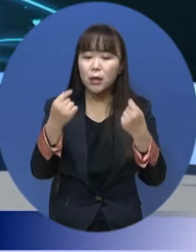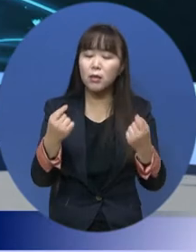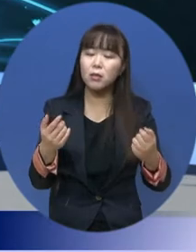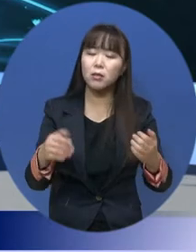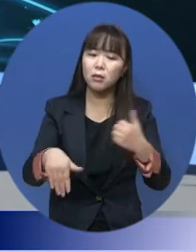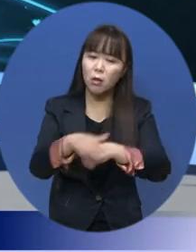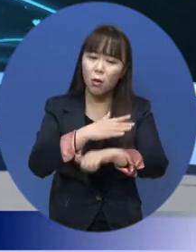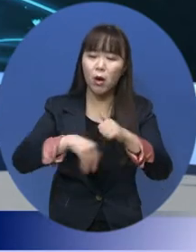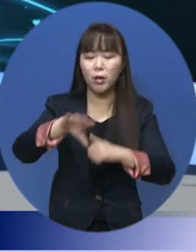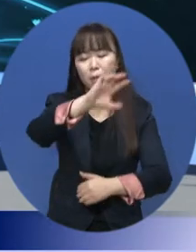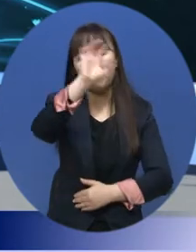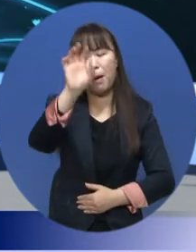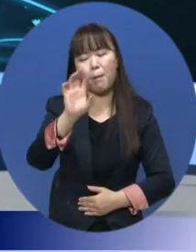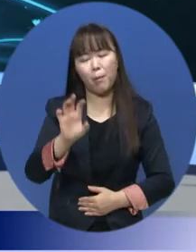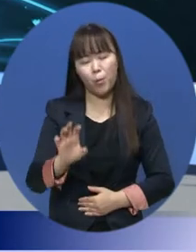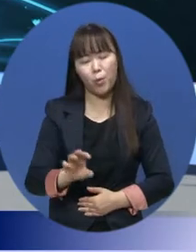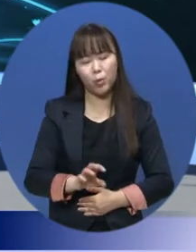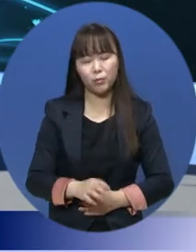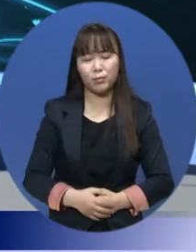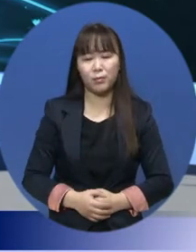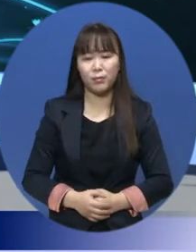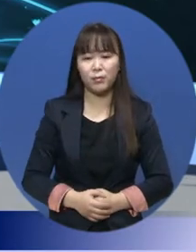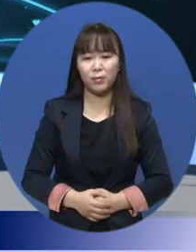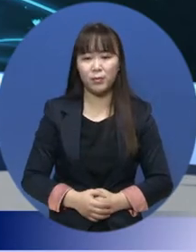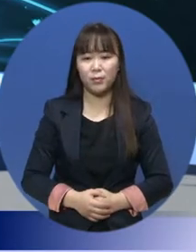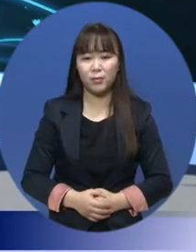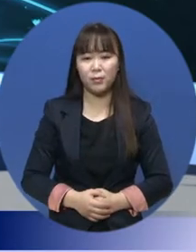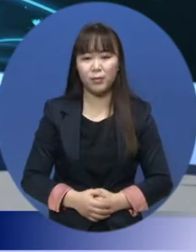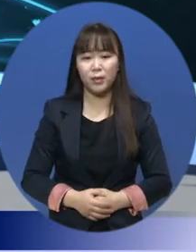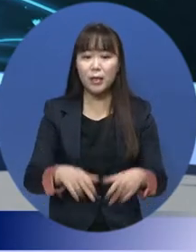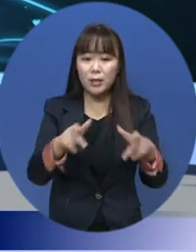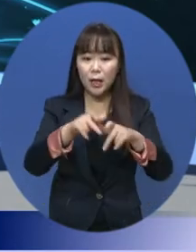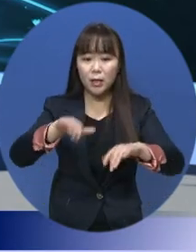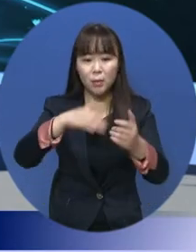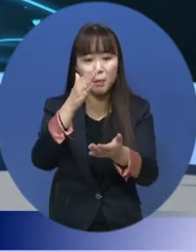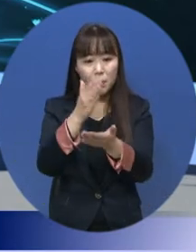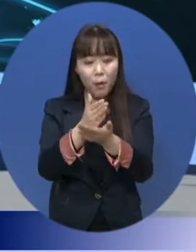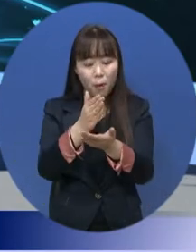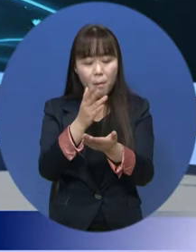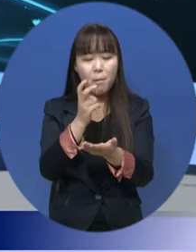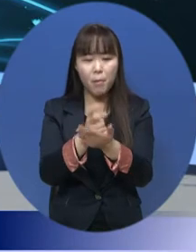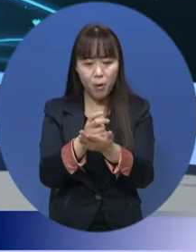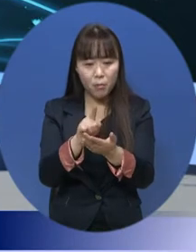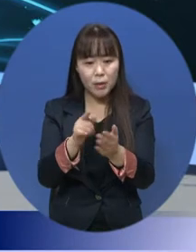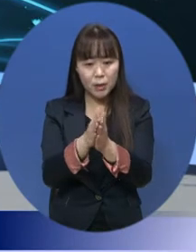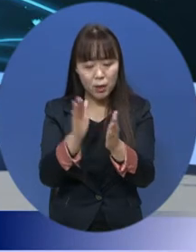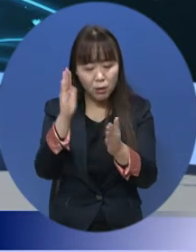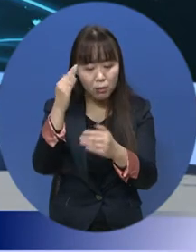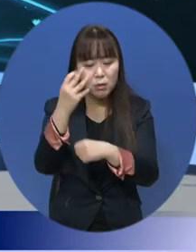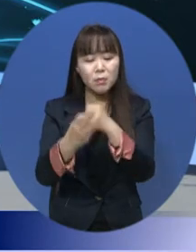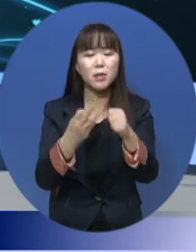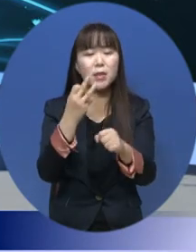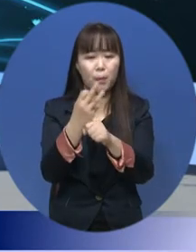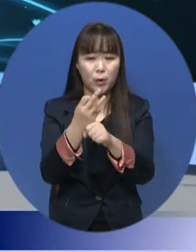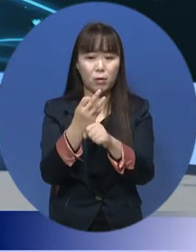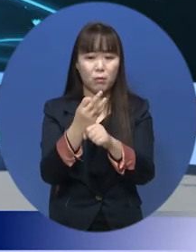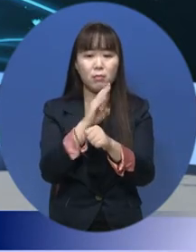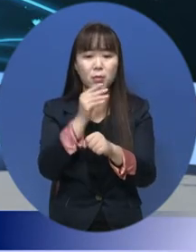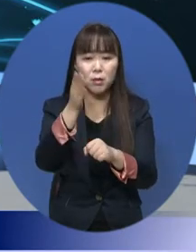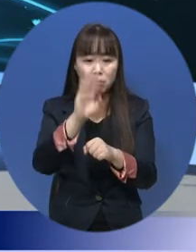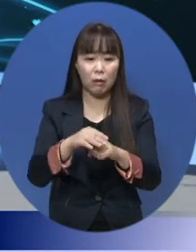계속해서 되풀이되고 있다는 것입니다 장애인 차별 금지법 이 시행된 지 13년이 지났지만